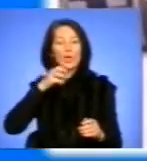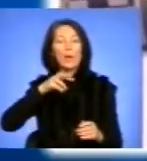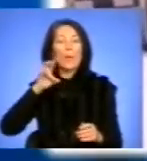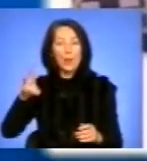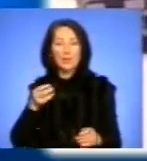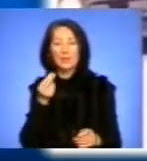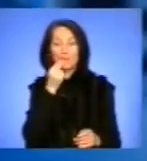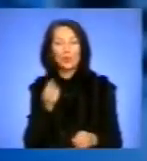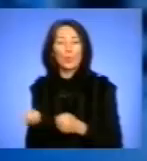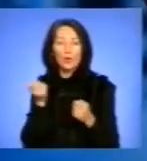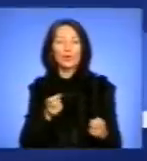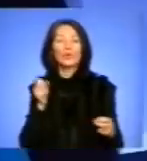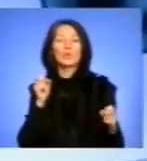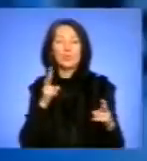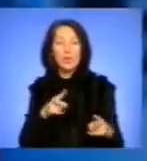привезуть спецтехнікою.